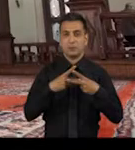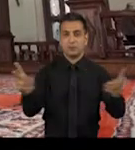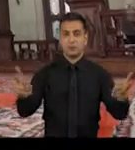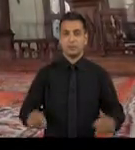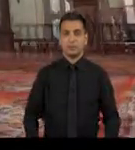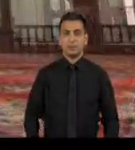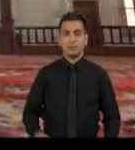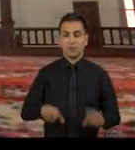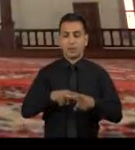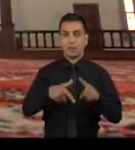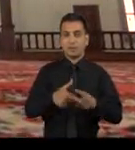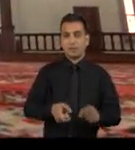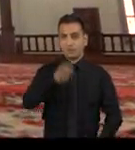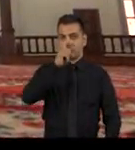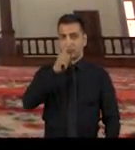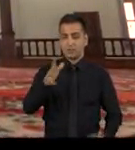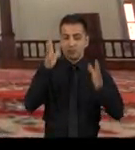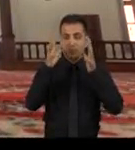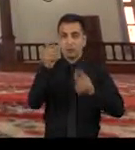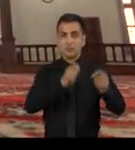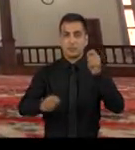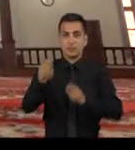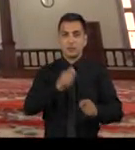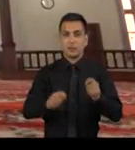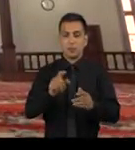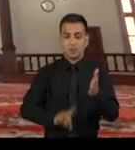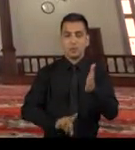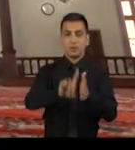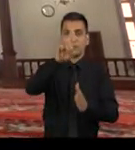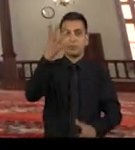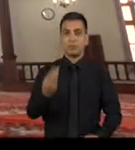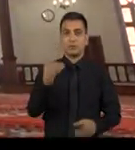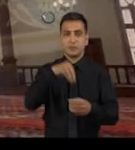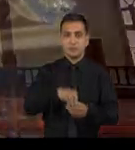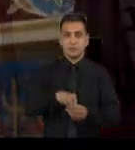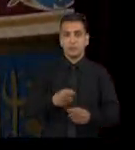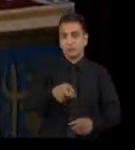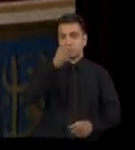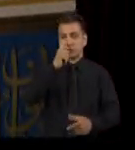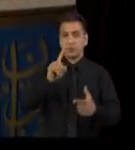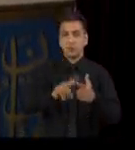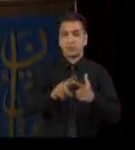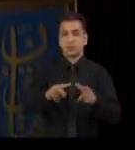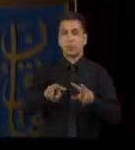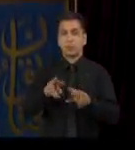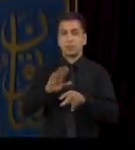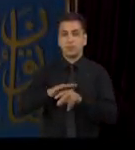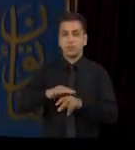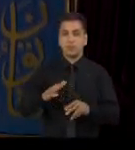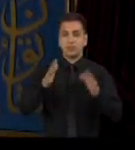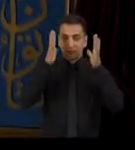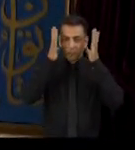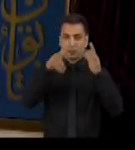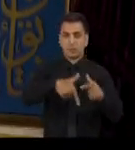açılmıştır. Ahmet Fevzi Paşa caminin inşasında muvaffak olduğu için Sultan II. Mahmut tarafından